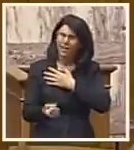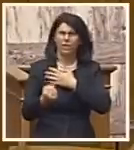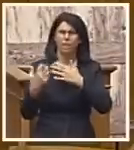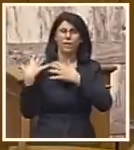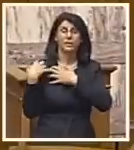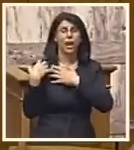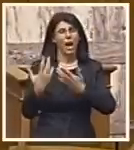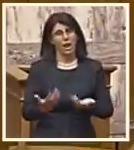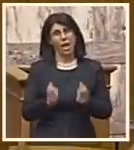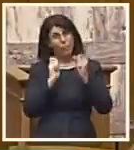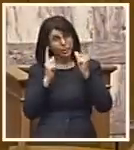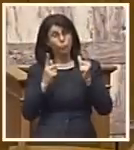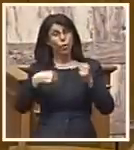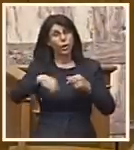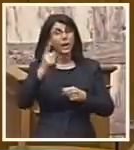επιτέλους ας κατανοήσουμε.